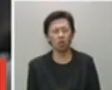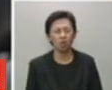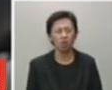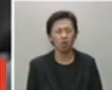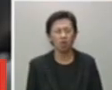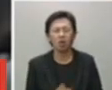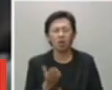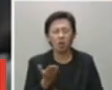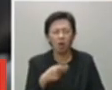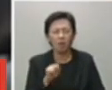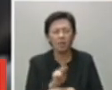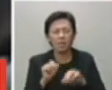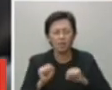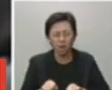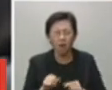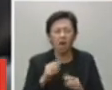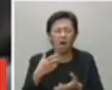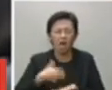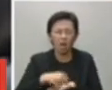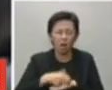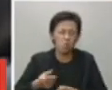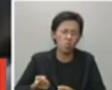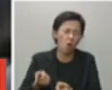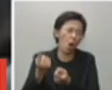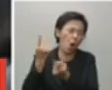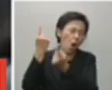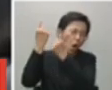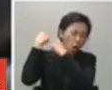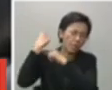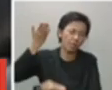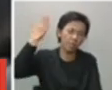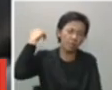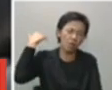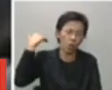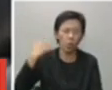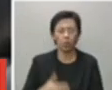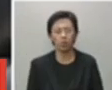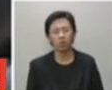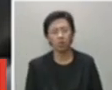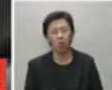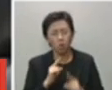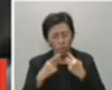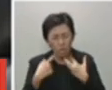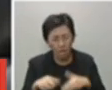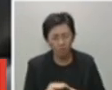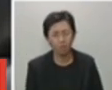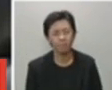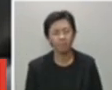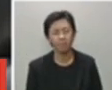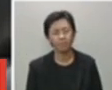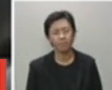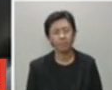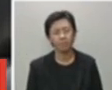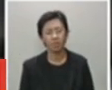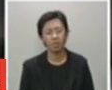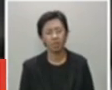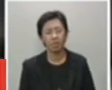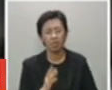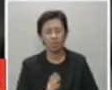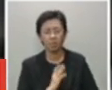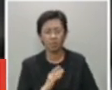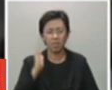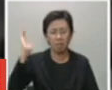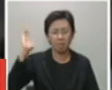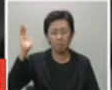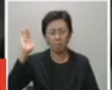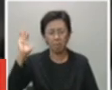ด้วยนะครับเพราะมันย้อนอดีตไกลเกินไป ครับ จบไปแล้วนะครับเรื่องที่ผู้ทรงเกียรติกำลังอภิปร